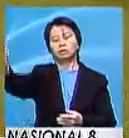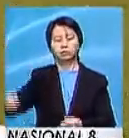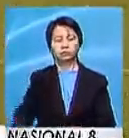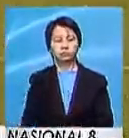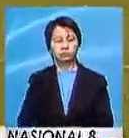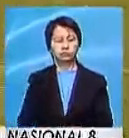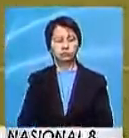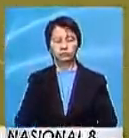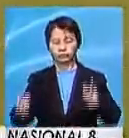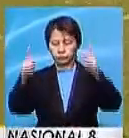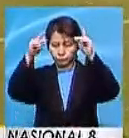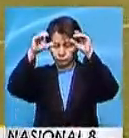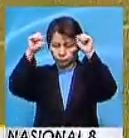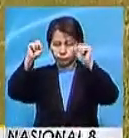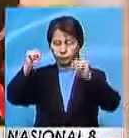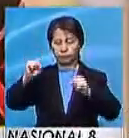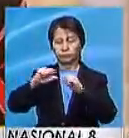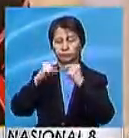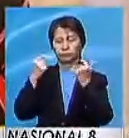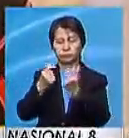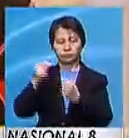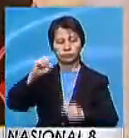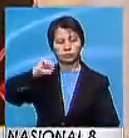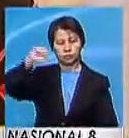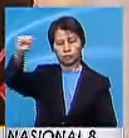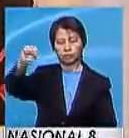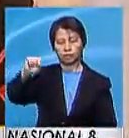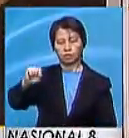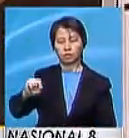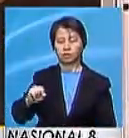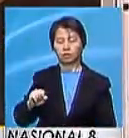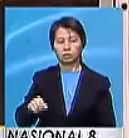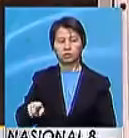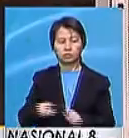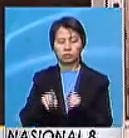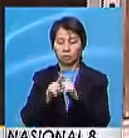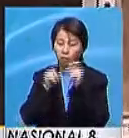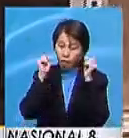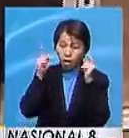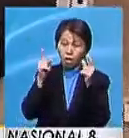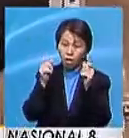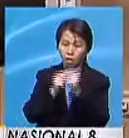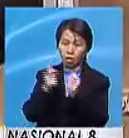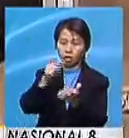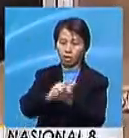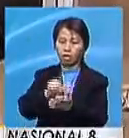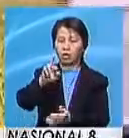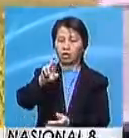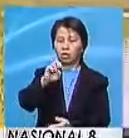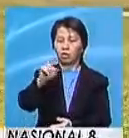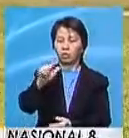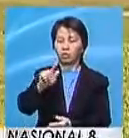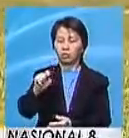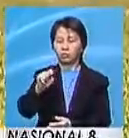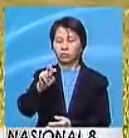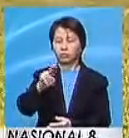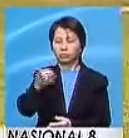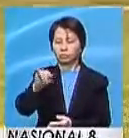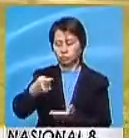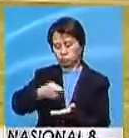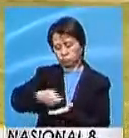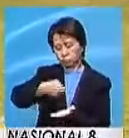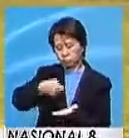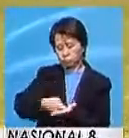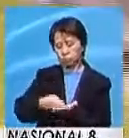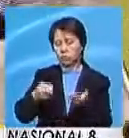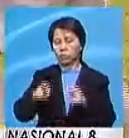itu, pengurus pasukan Sabah Dato' Nizam Abu Bakar Titingan turut terkejut dengan laporan Rozaimi menandatangani kontrak dengan